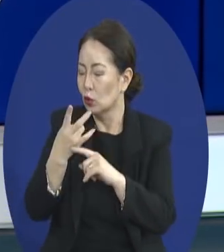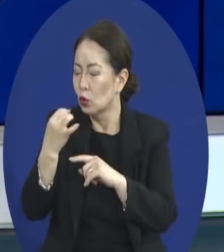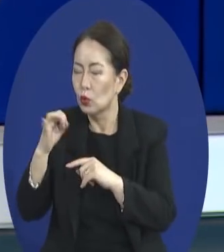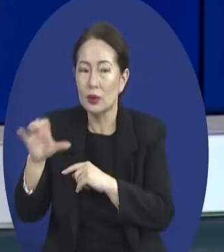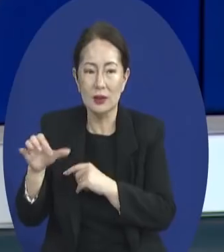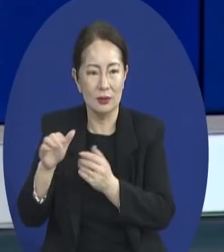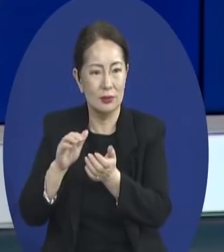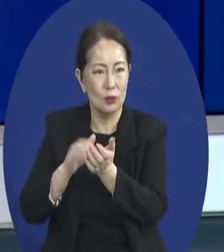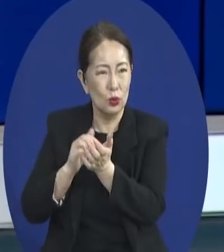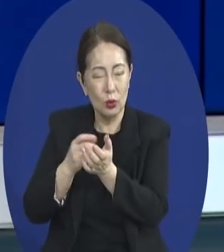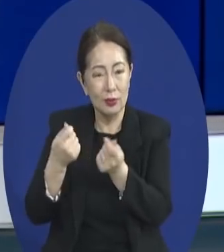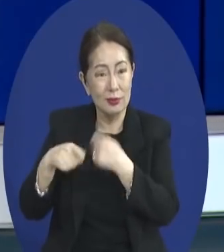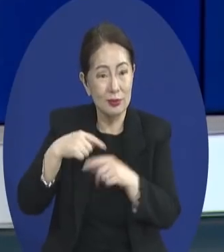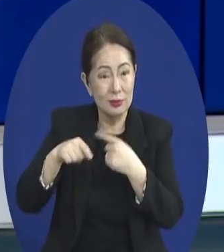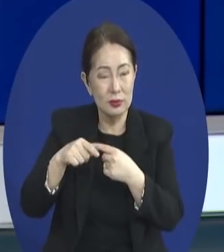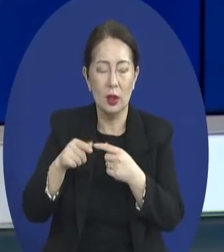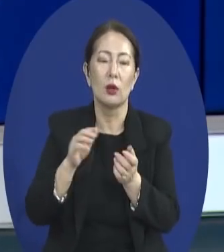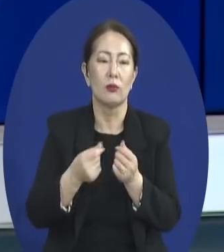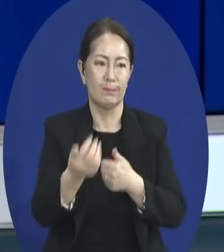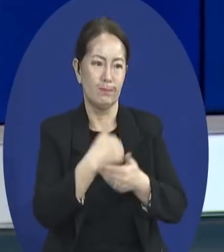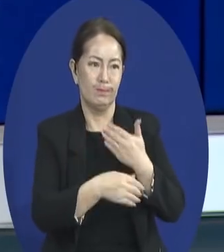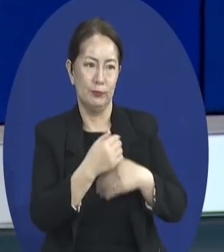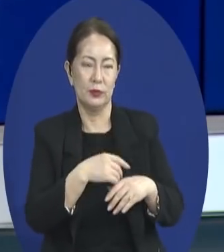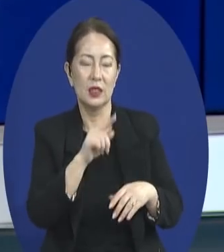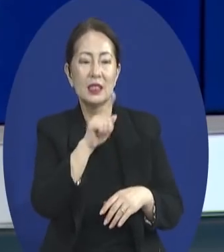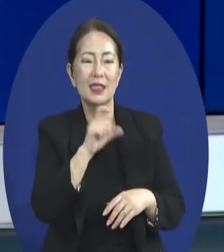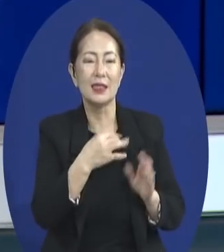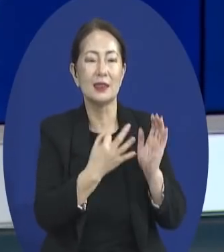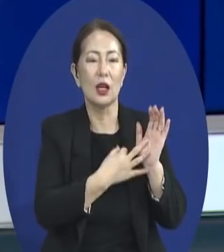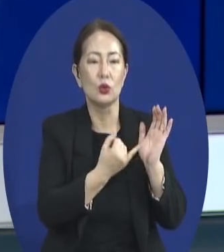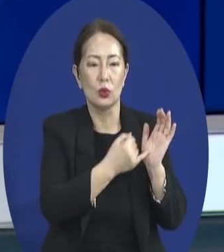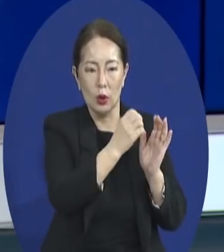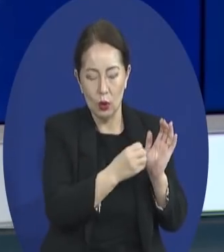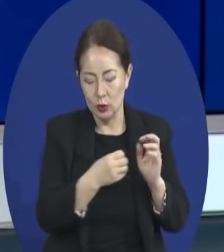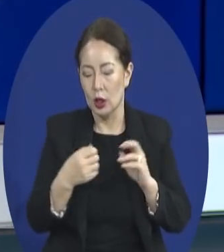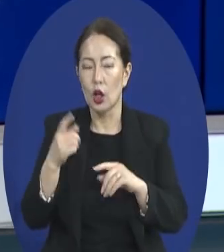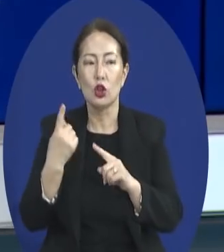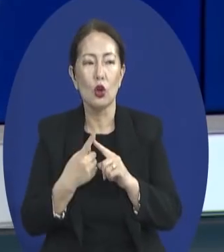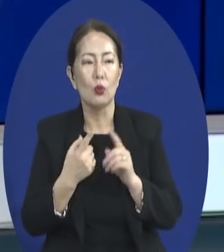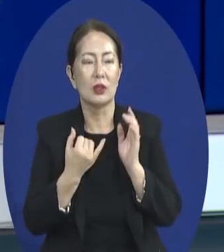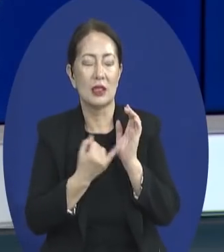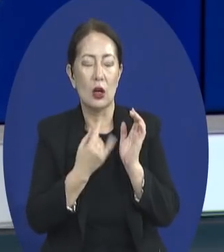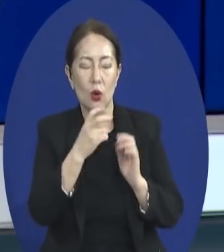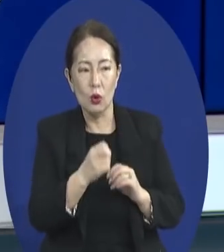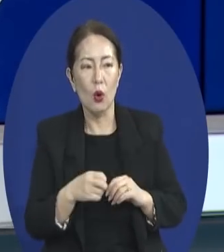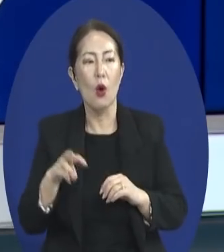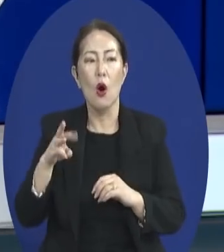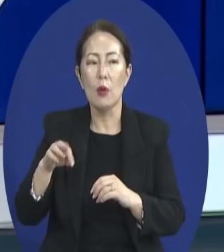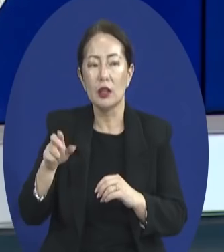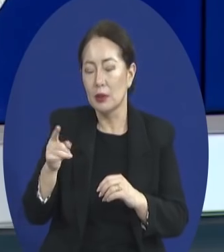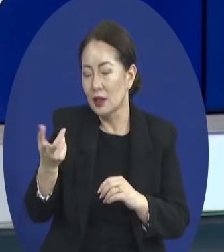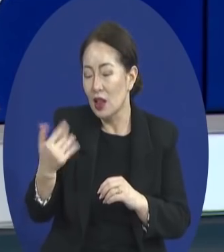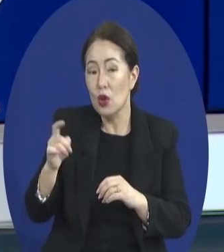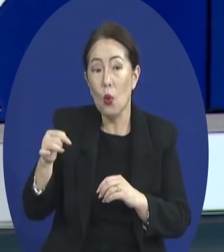нь нөхөж чадсан жилэлээ. Цэсийн экспортын хувьд 86%-аар, төмрийн хөдөр 62, молибдений хөдрийн экспортын орлого нь